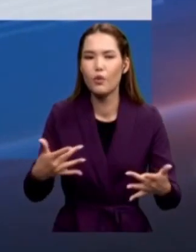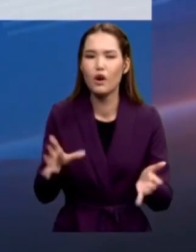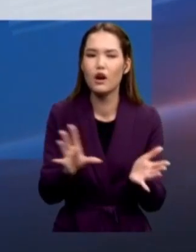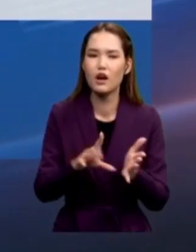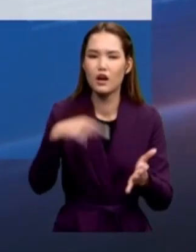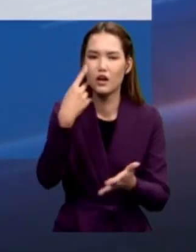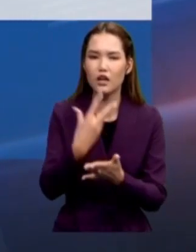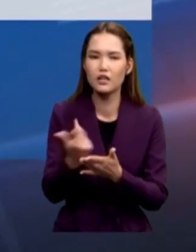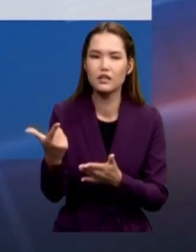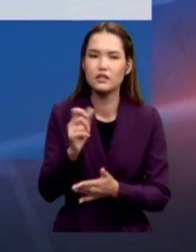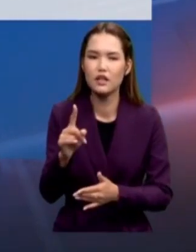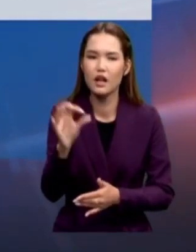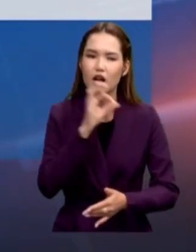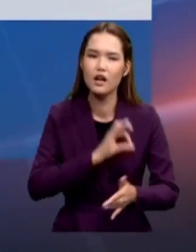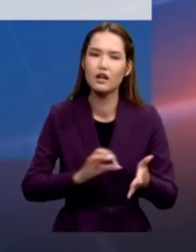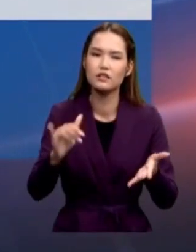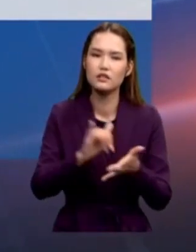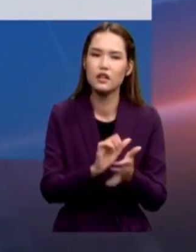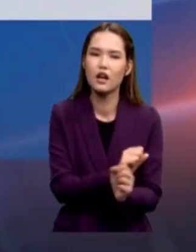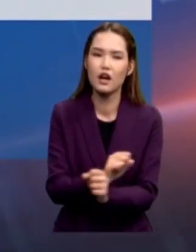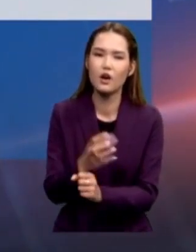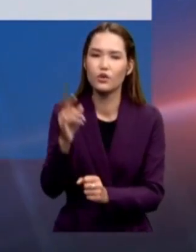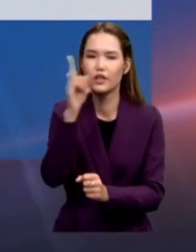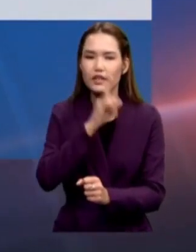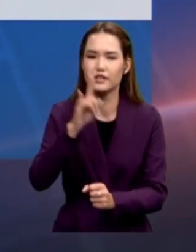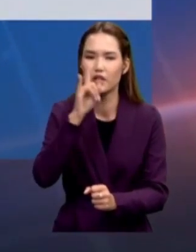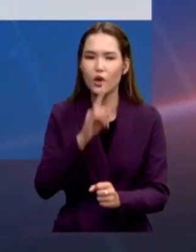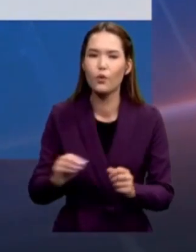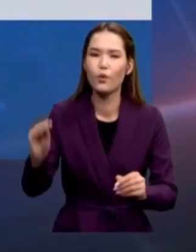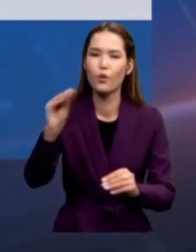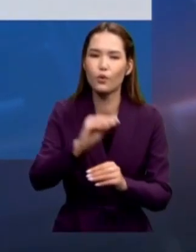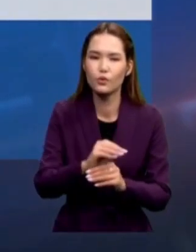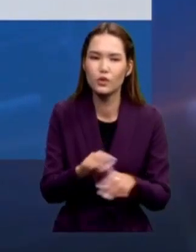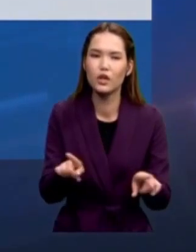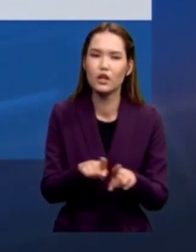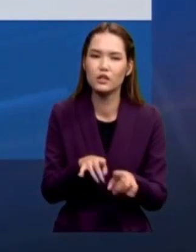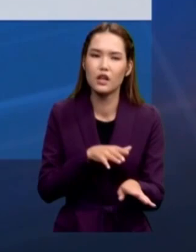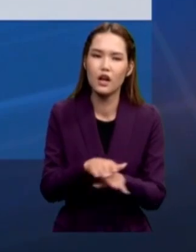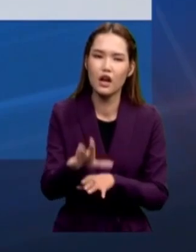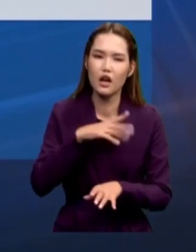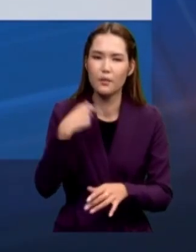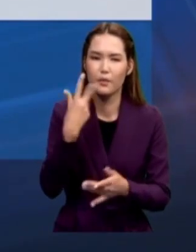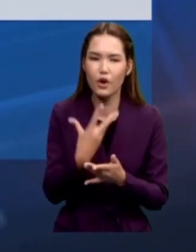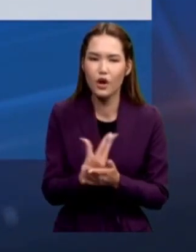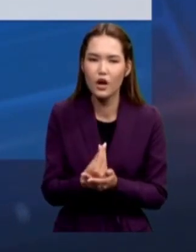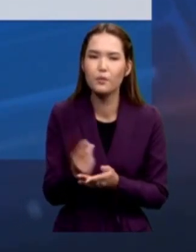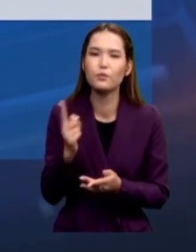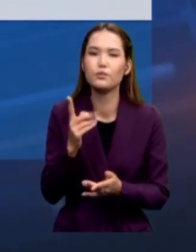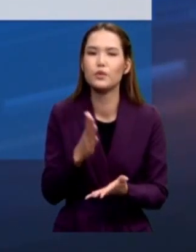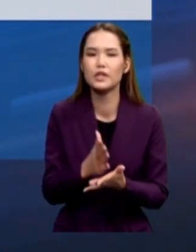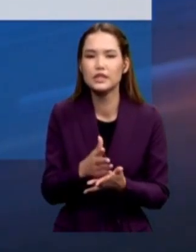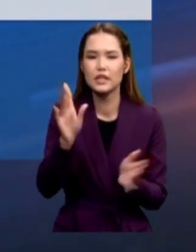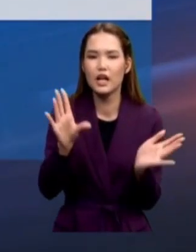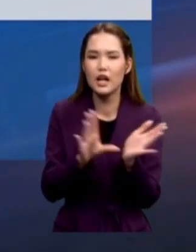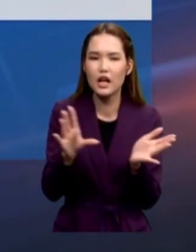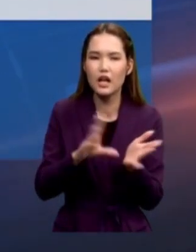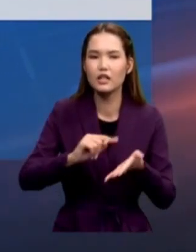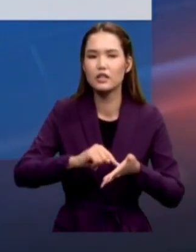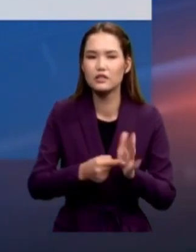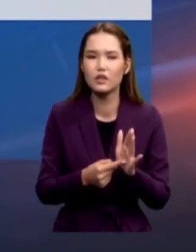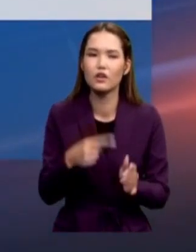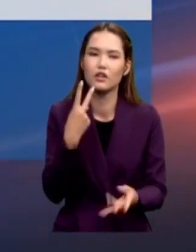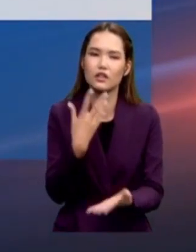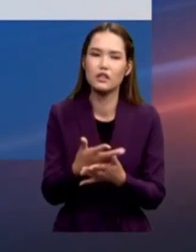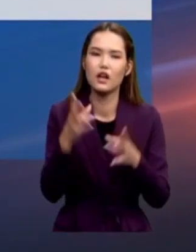И при этом остановилась еще и нефтедобыча. Тоже за пару сотен километров. И это при собственной генерации. С энергетической точки зрения такое